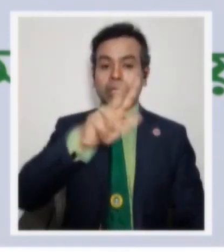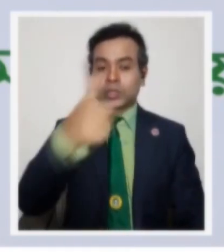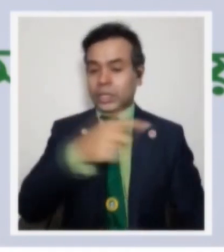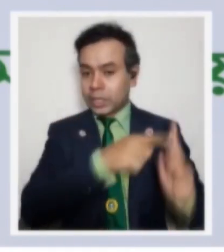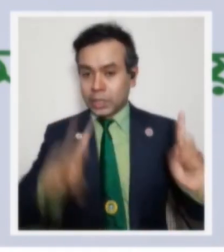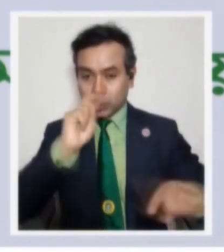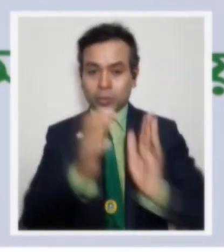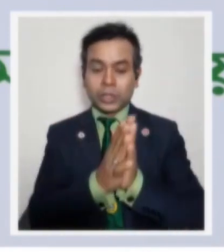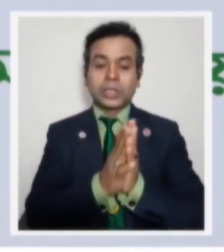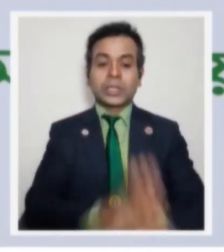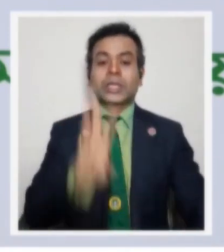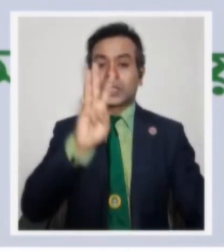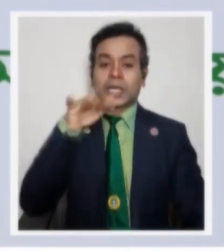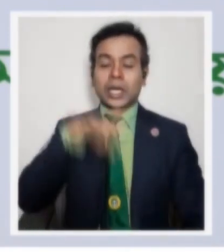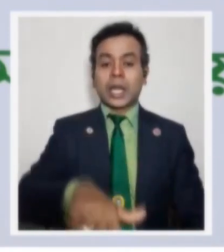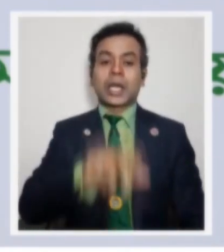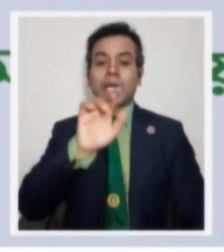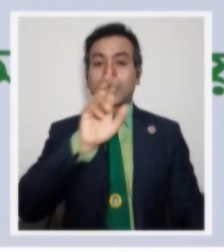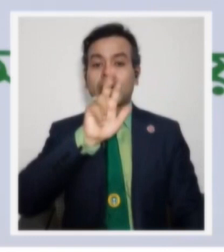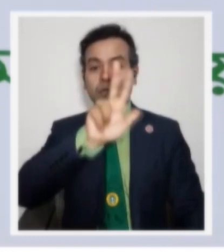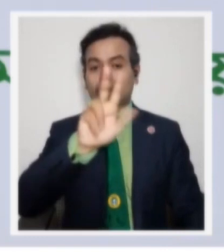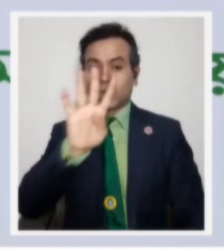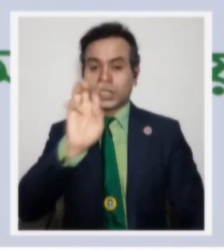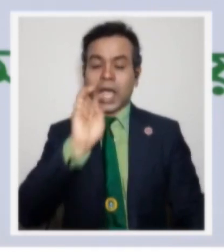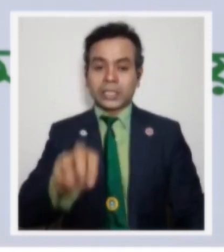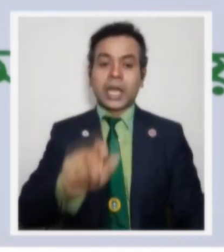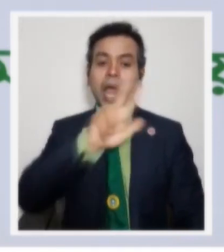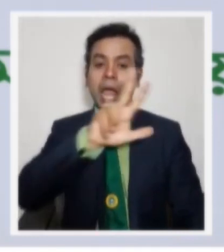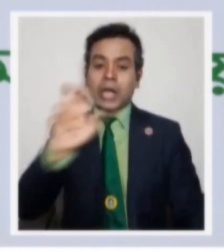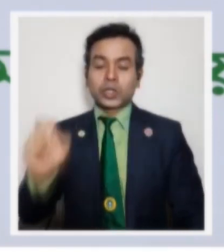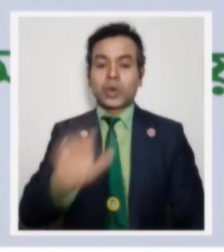হয়েছে 12,486টি, এ পর্যন্ত পরীক্ষা